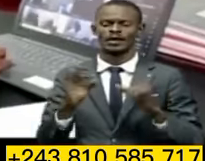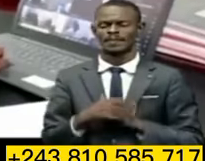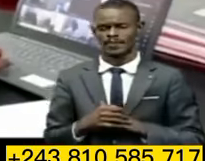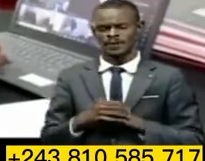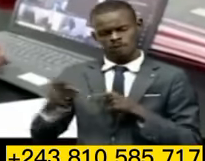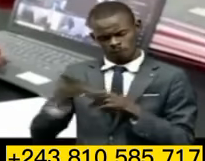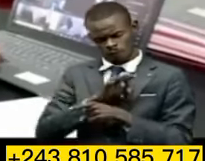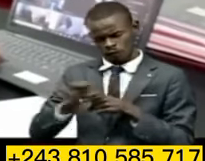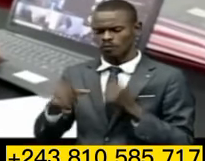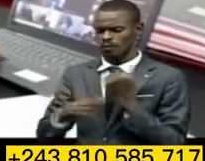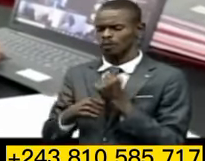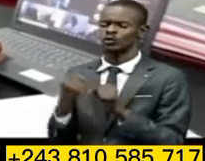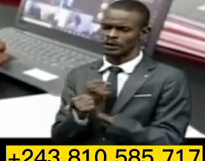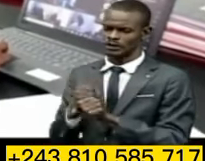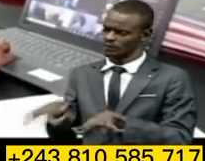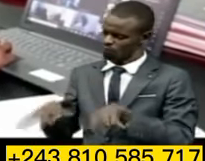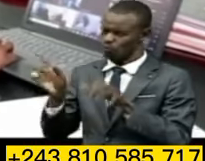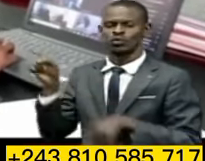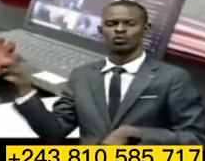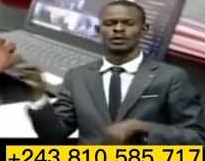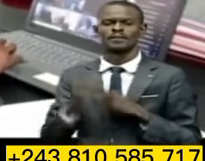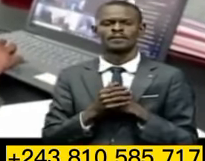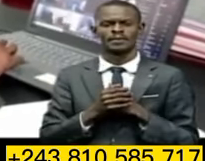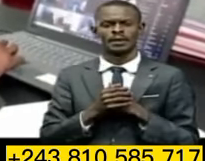Tenant compte de cet impact important,